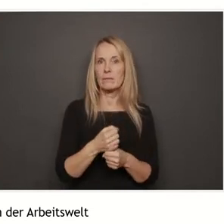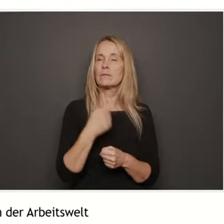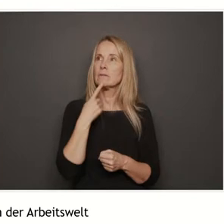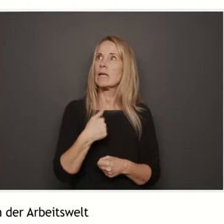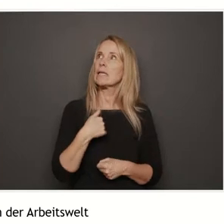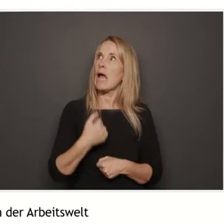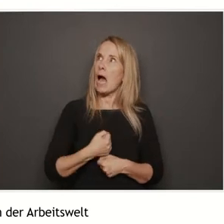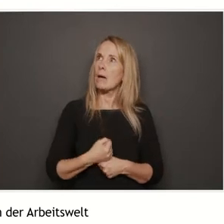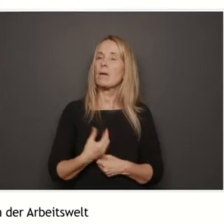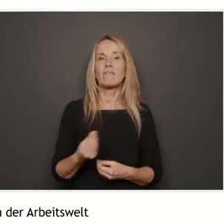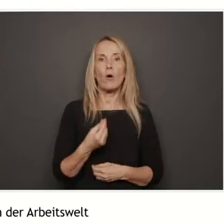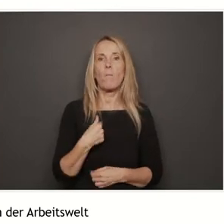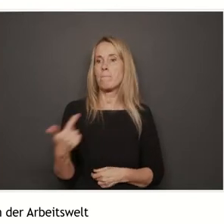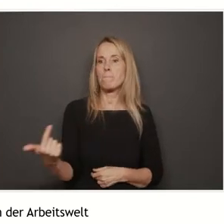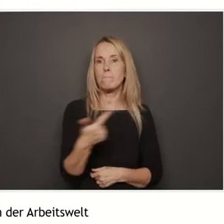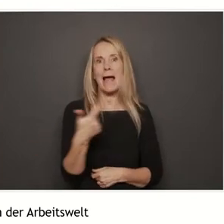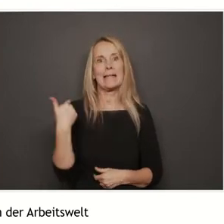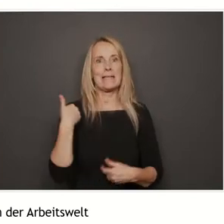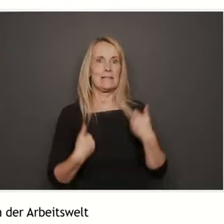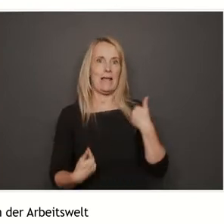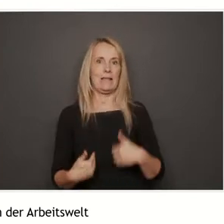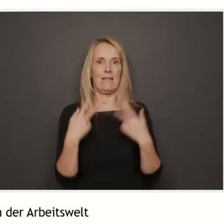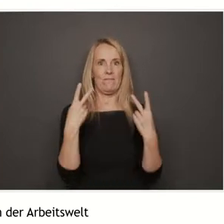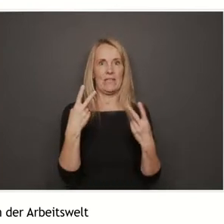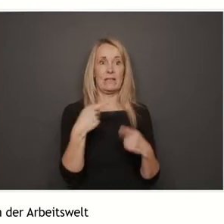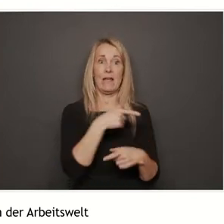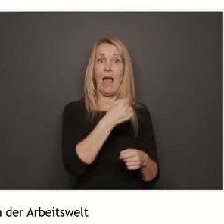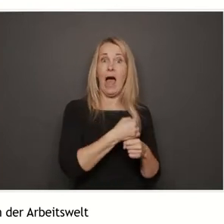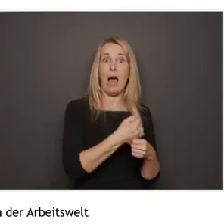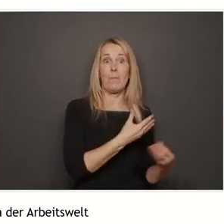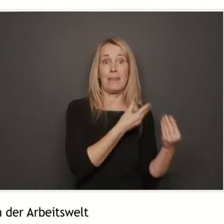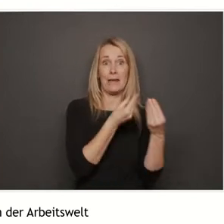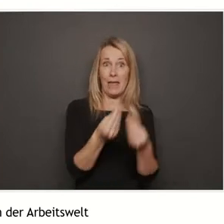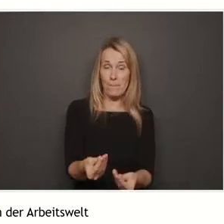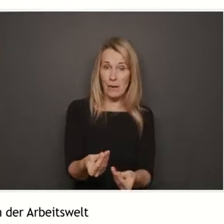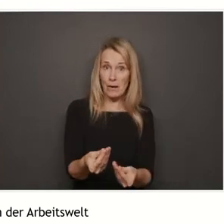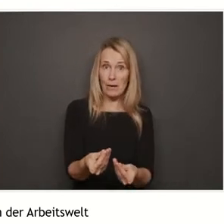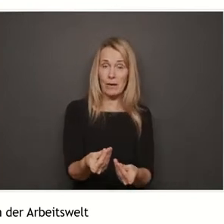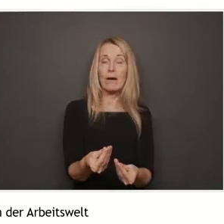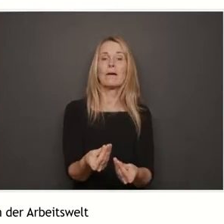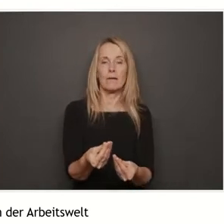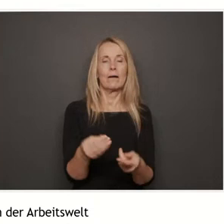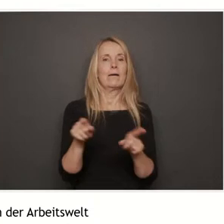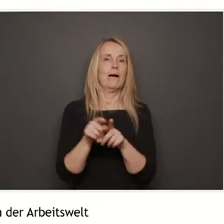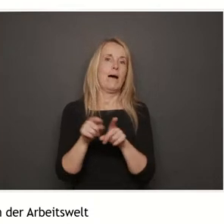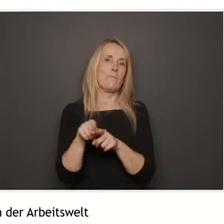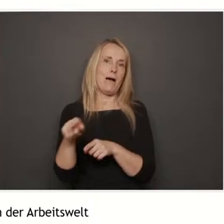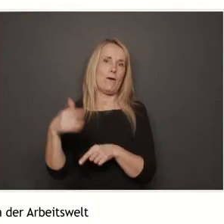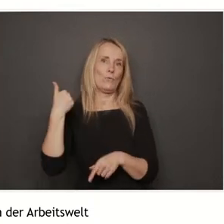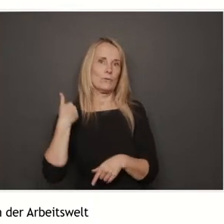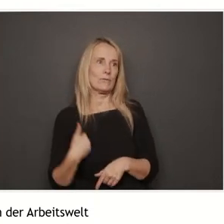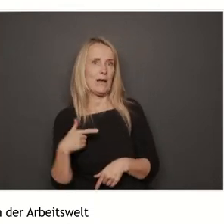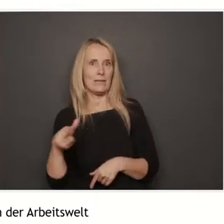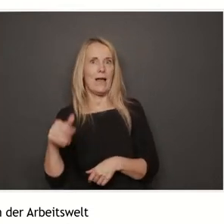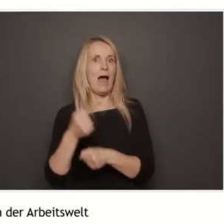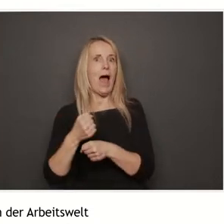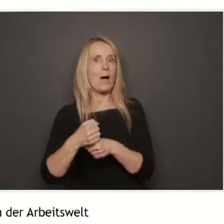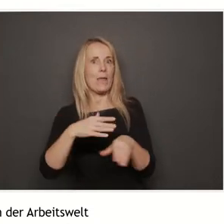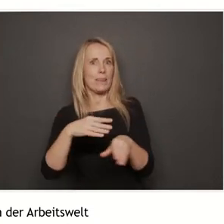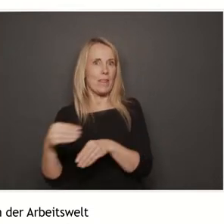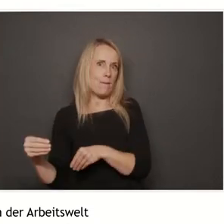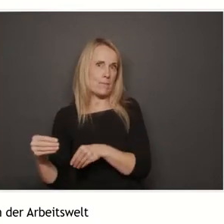Seiten am Herzen liegen, sowohl die Seite der Arbeitgeber und Arbeitgeberinnen als auch die Seite der Arbeitnehmer